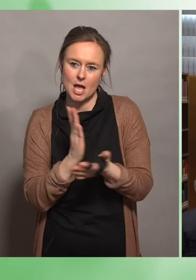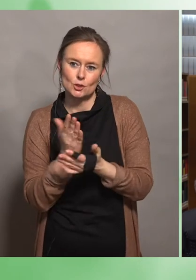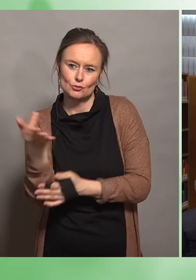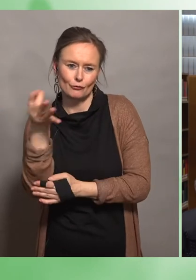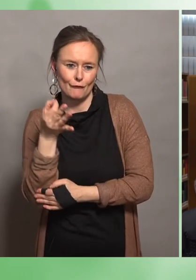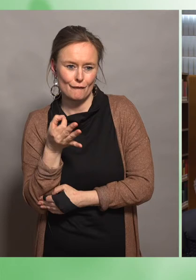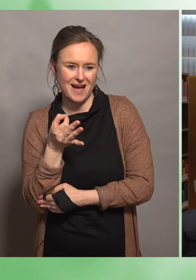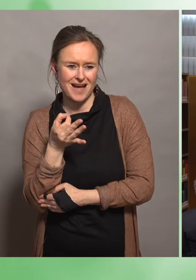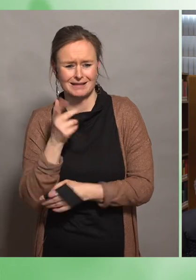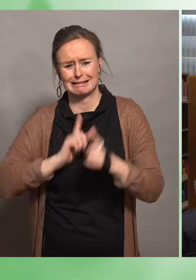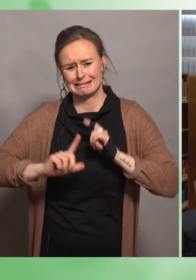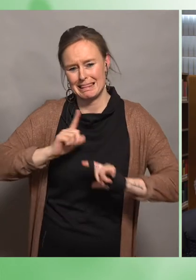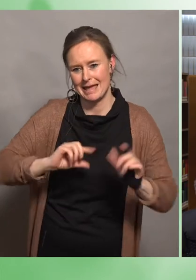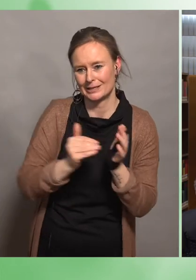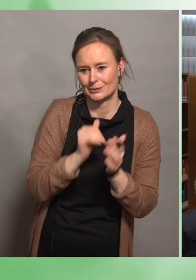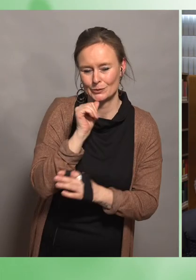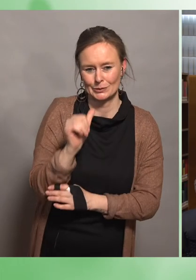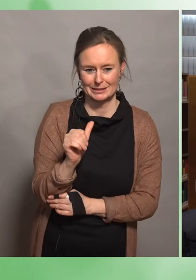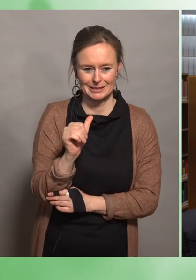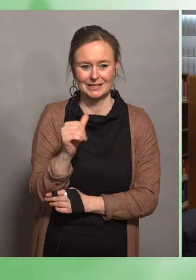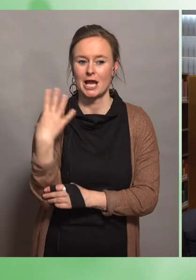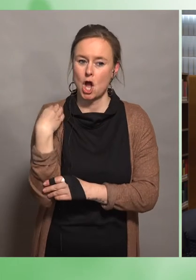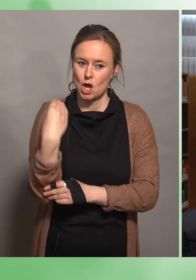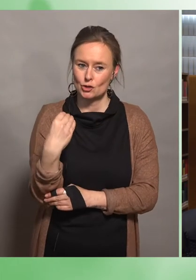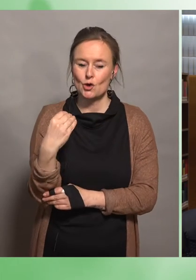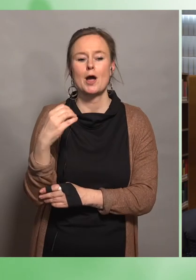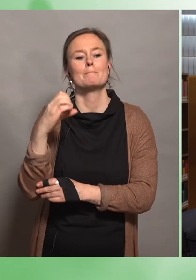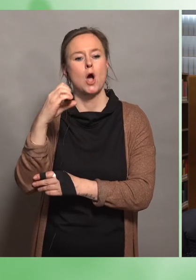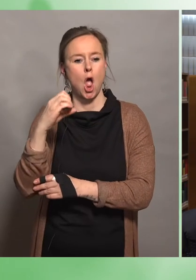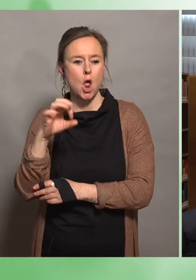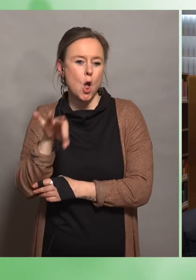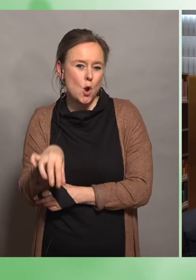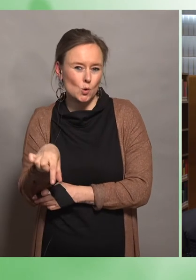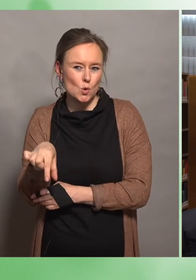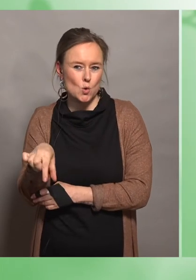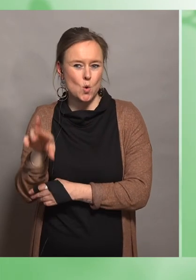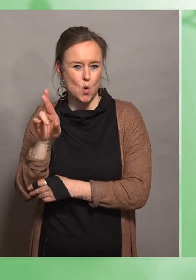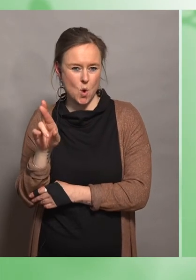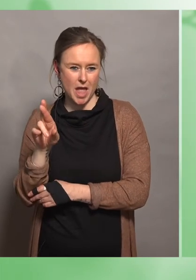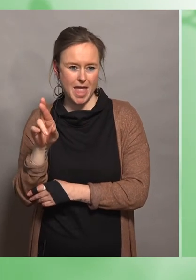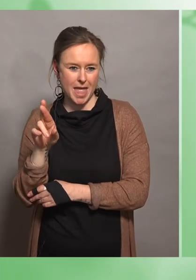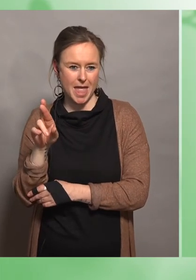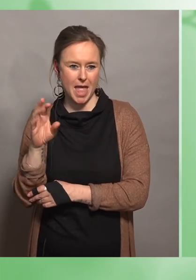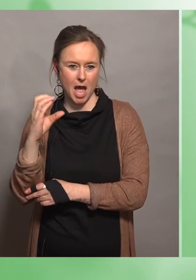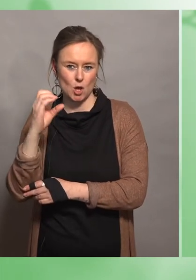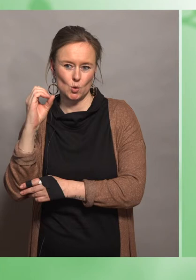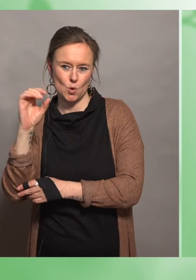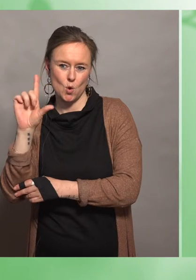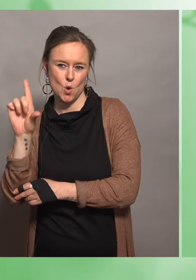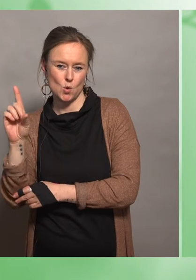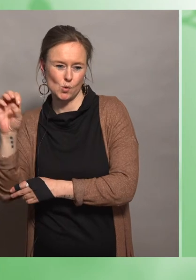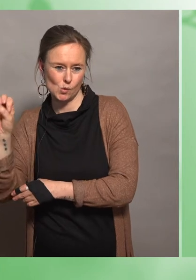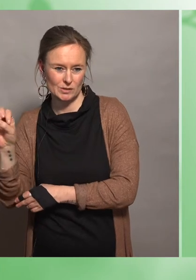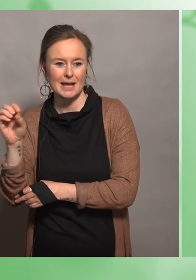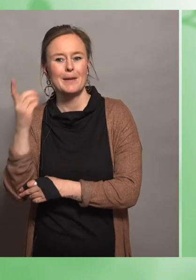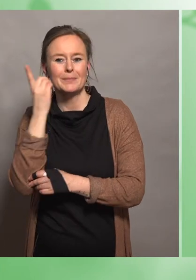Nein, leider bisher nicht. Hier gibt es diesen QR-Code und zu Hause sehen Sie den auch. Einfach mit dem Handy scannen und dann gerne eine Frage stellen an